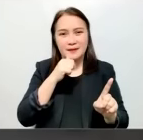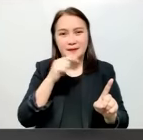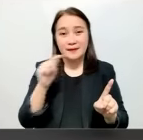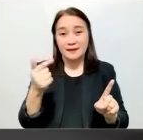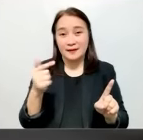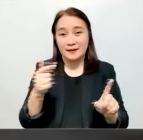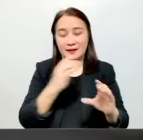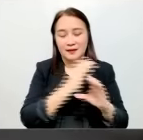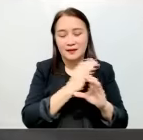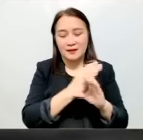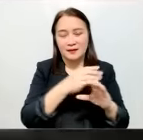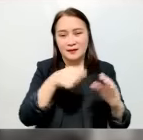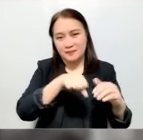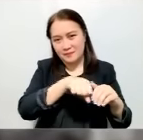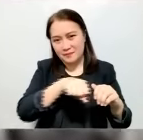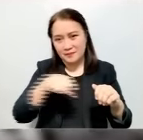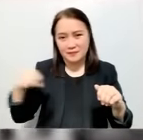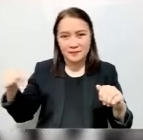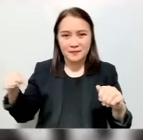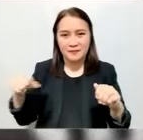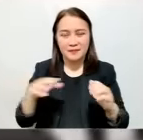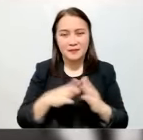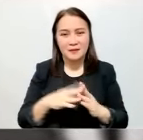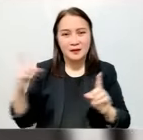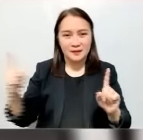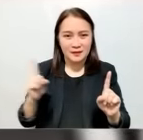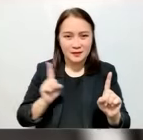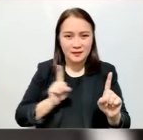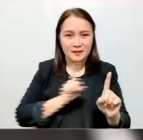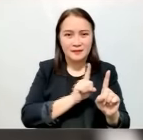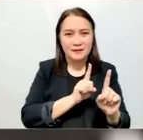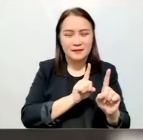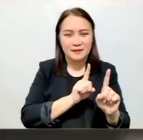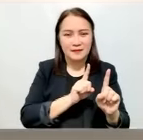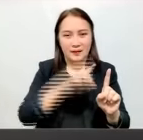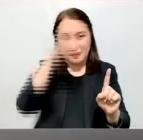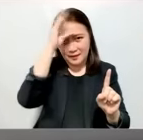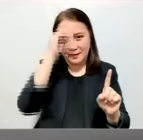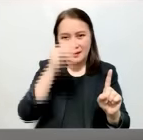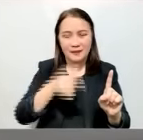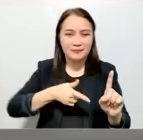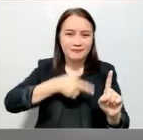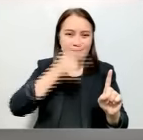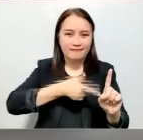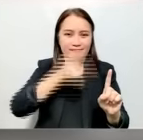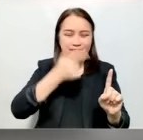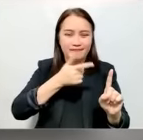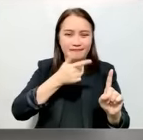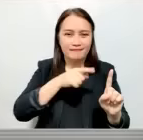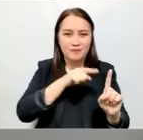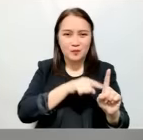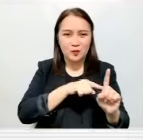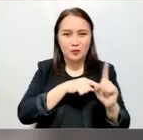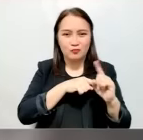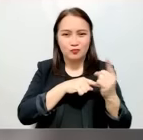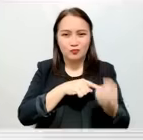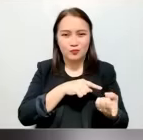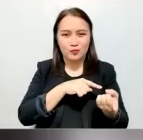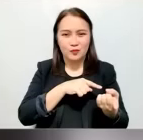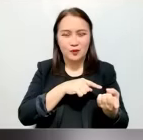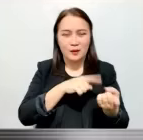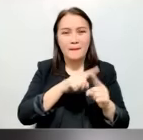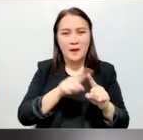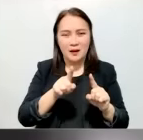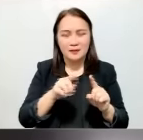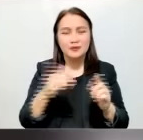bago pa makasakay, isang lalaki ang sumulpot sa kanyang likuran, saka siya binaril. Bumulagta agad ang biktima, pero paulit-ulit pa rin